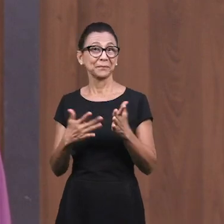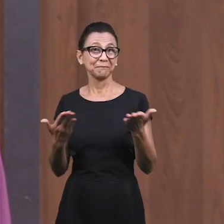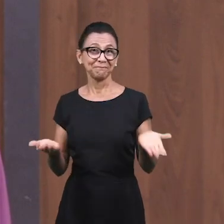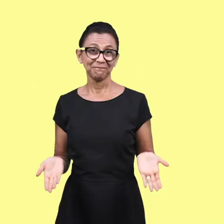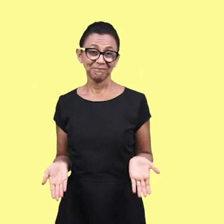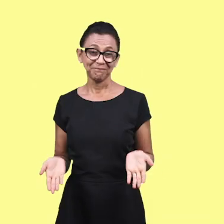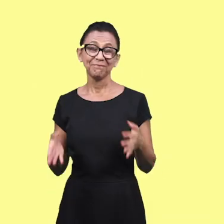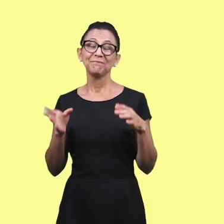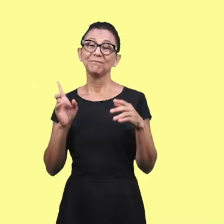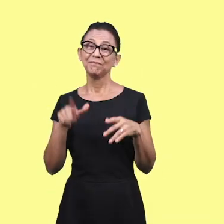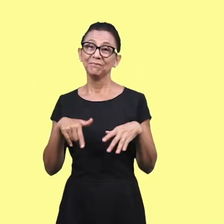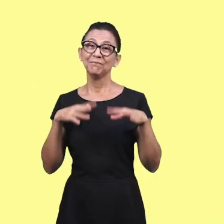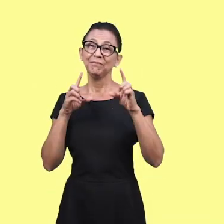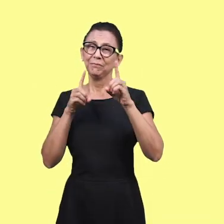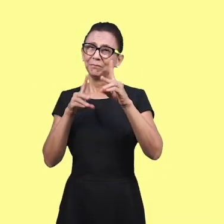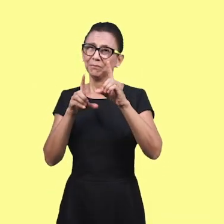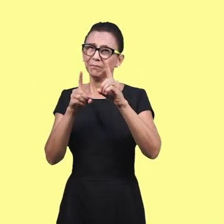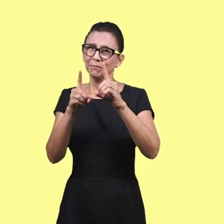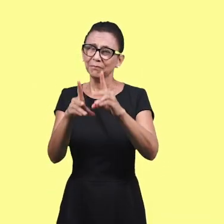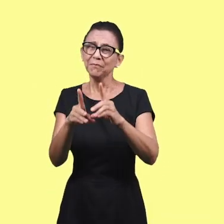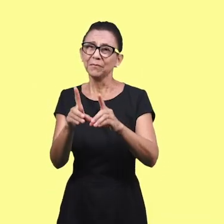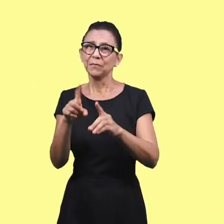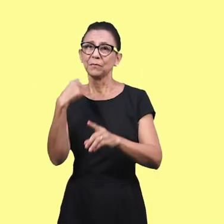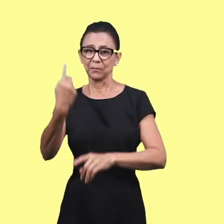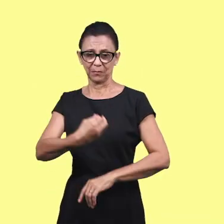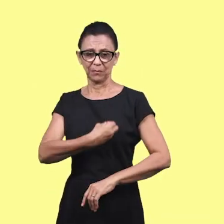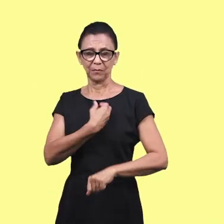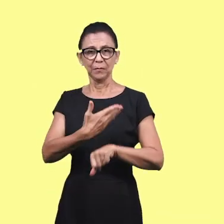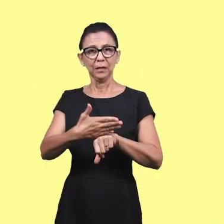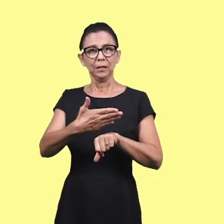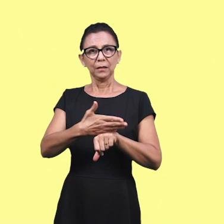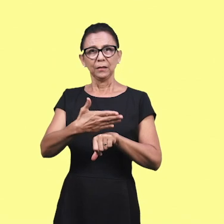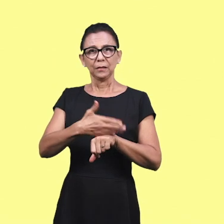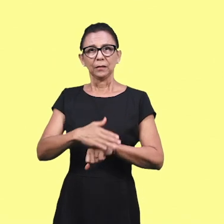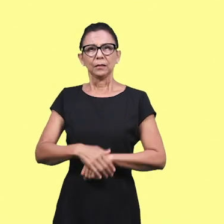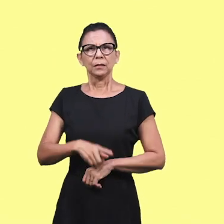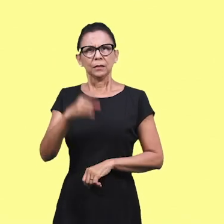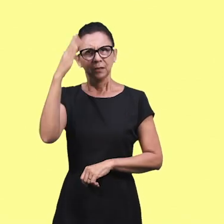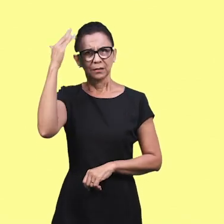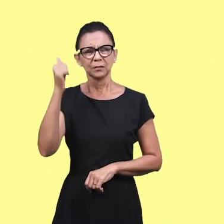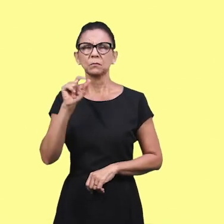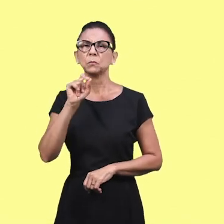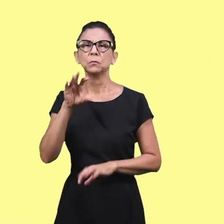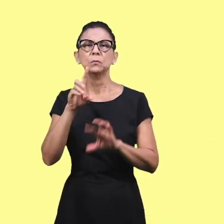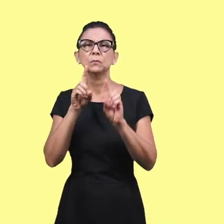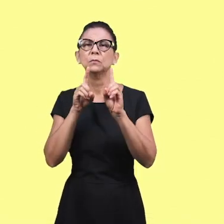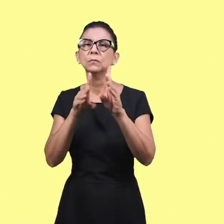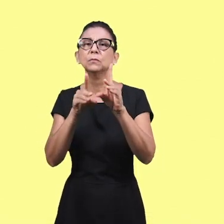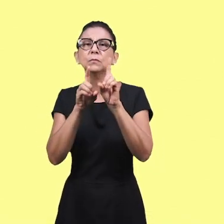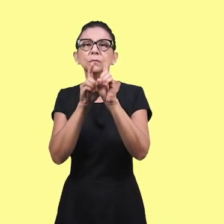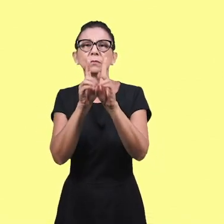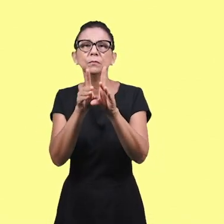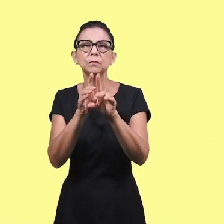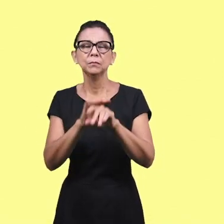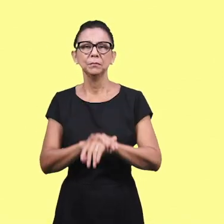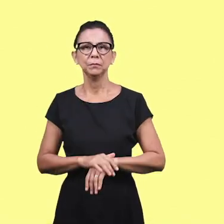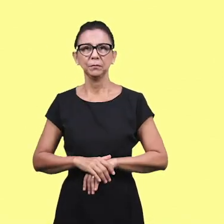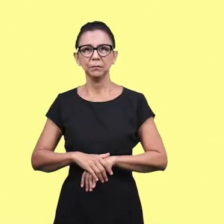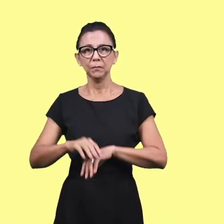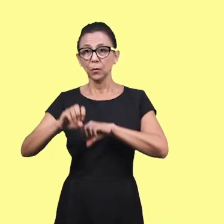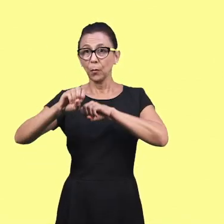grande doctrine à être vécue par nous. Vous savez qu'est-ce que c'est la doctrine? Doctrine, c'est un